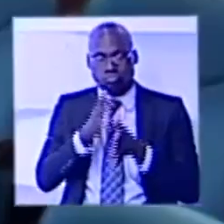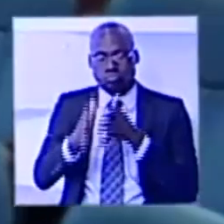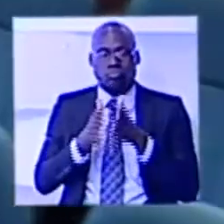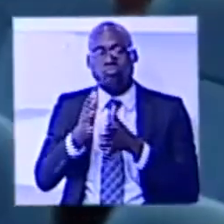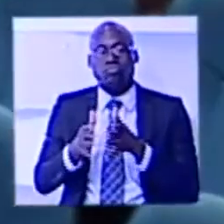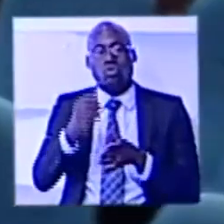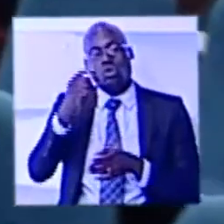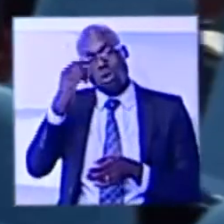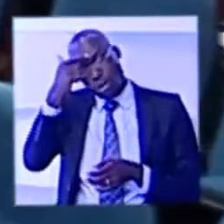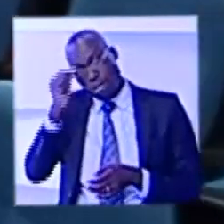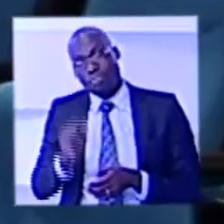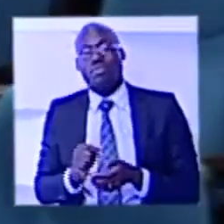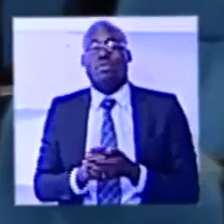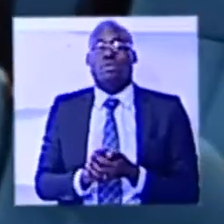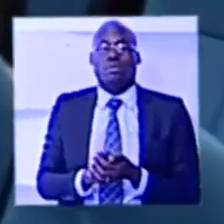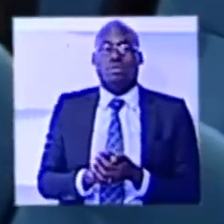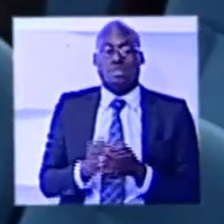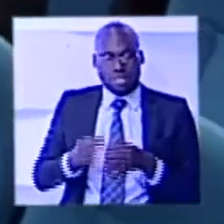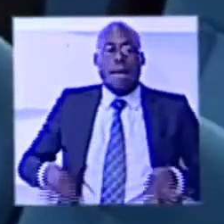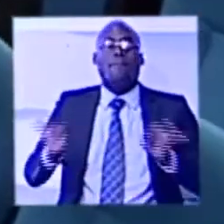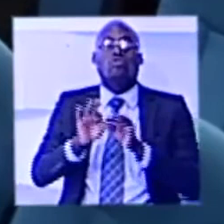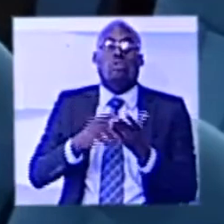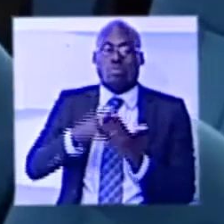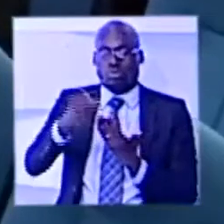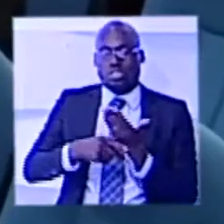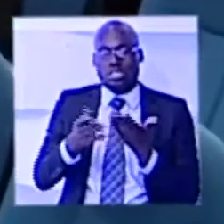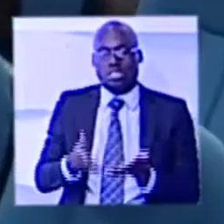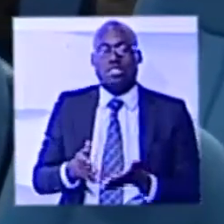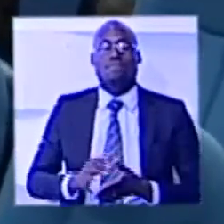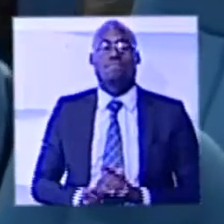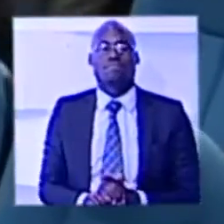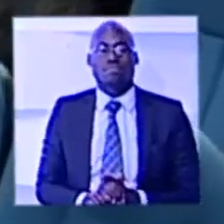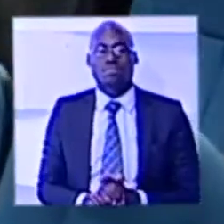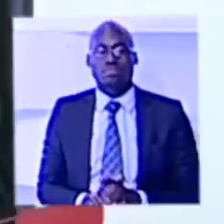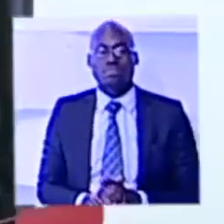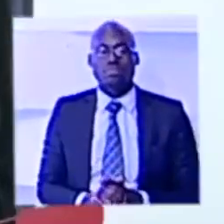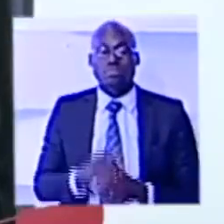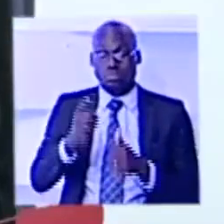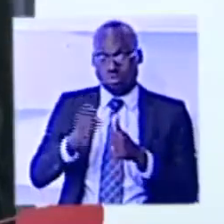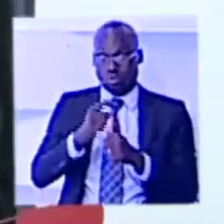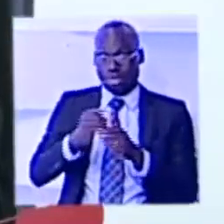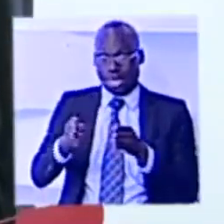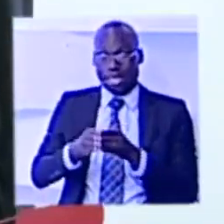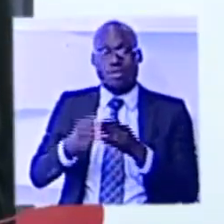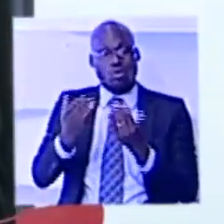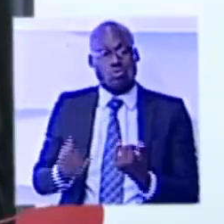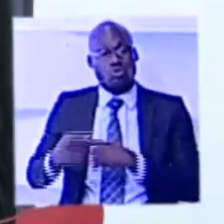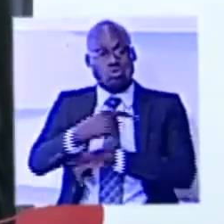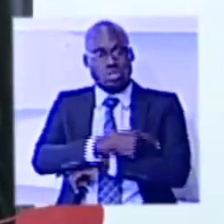de la pandémie du coronavirus qui a affecté durement les économies. La première session de notre comité national de